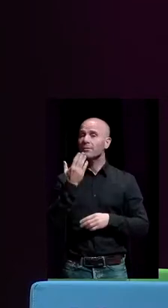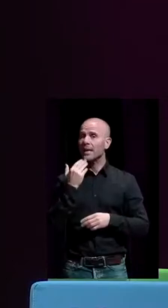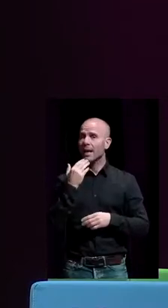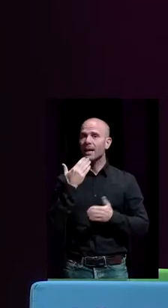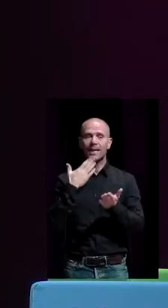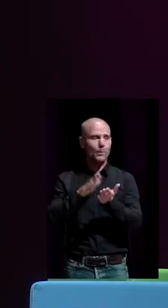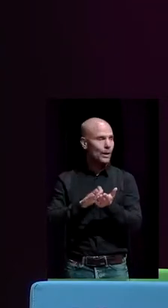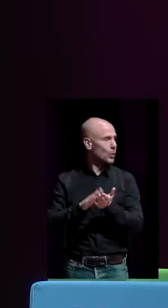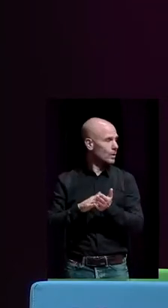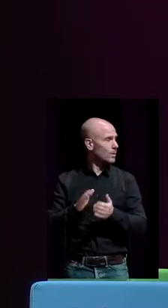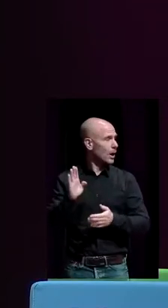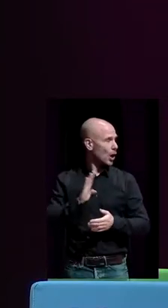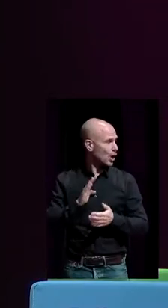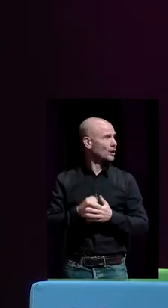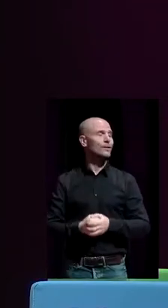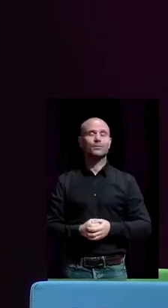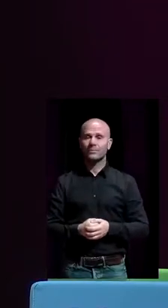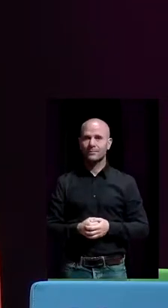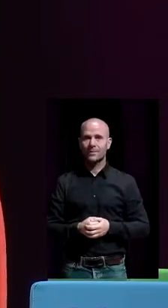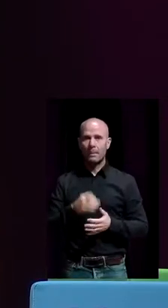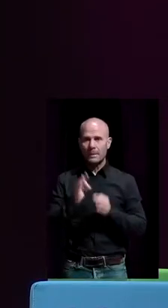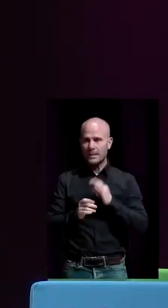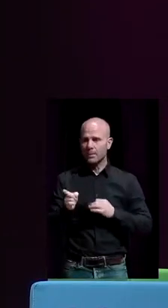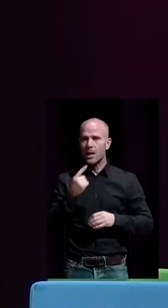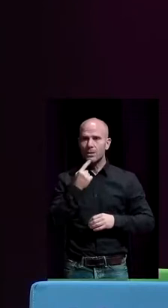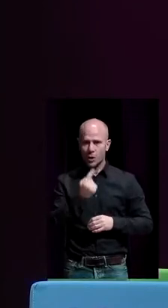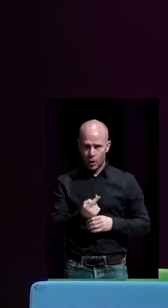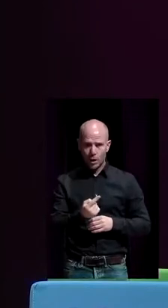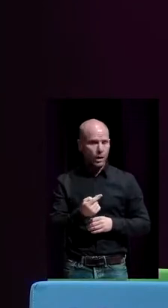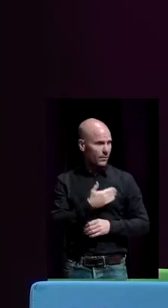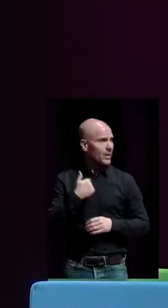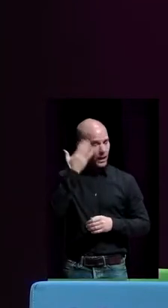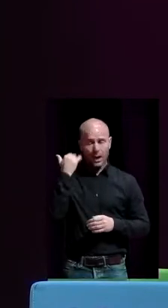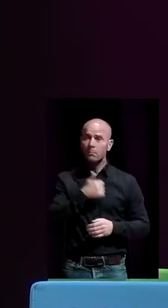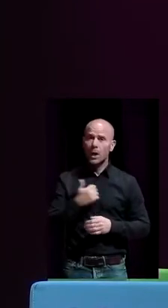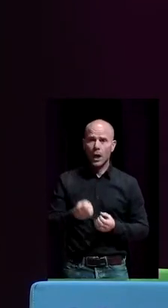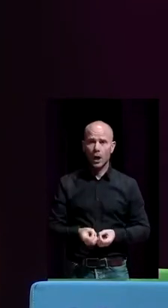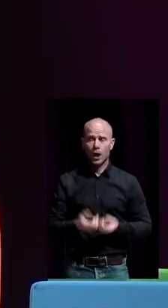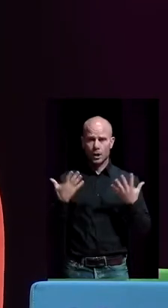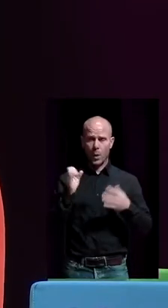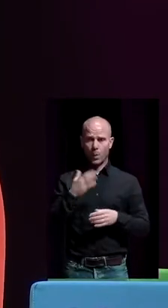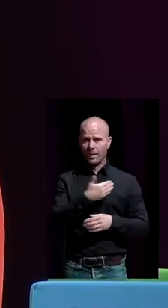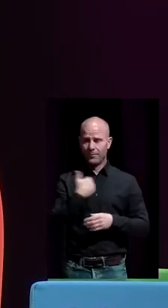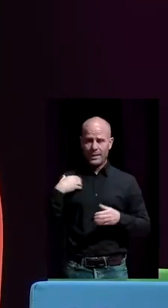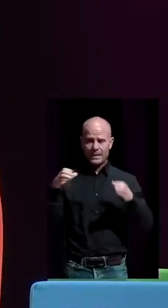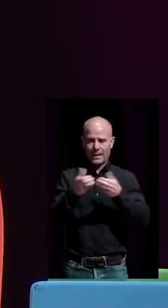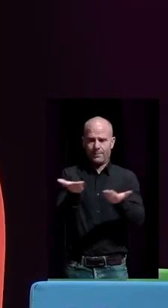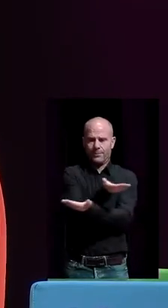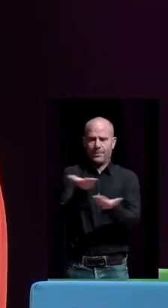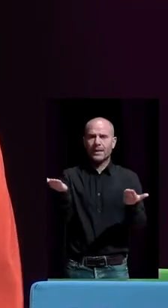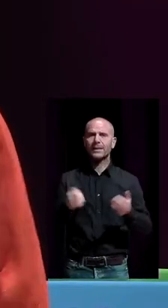rekommendationer som den också har. För som vi hörde, det här kan vi endast lösa om vi